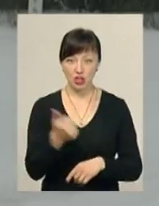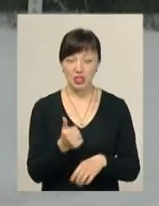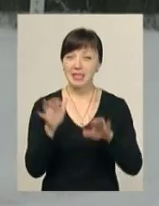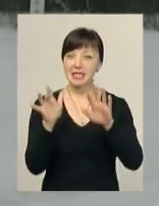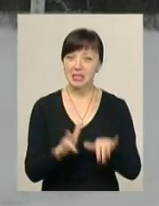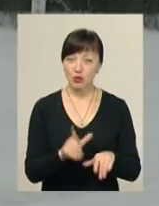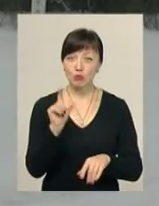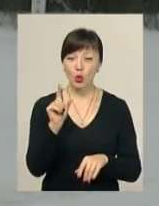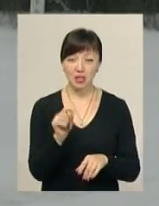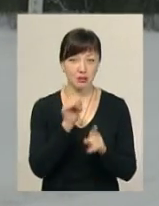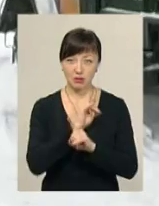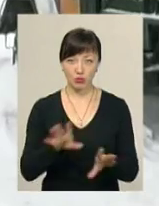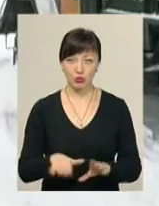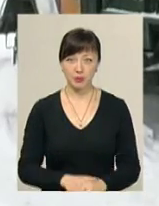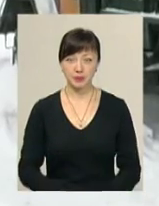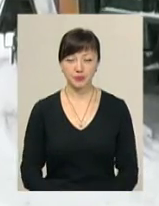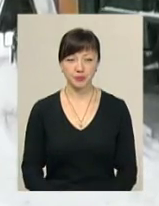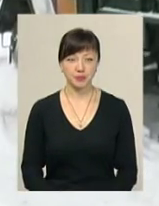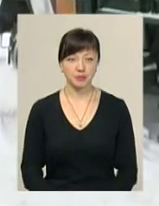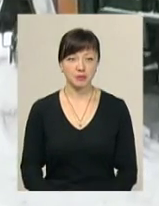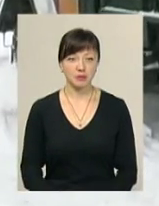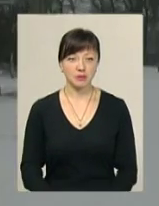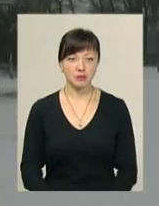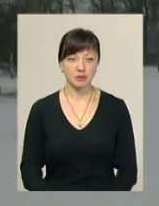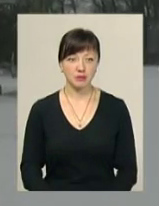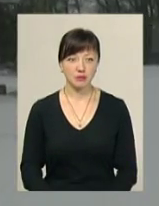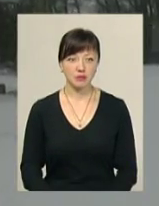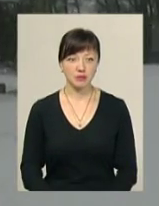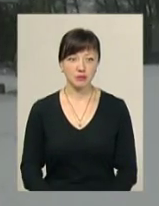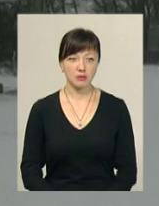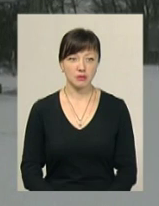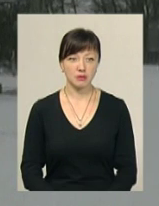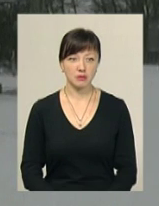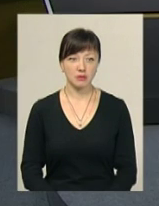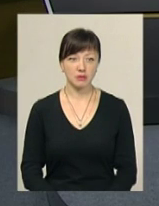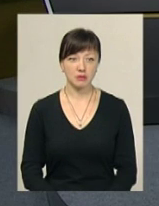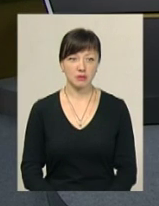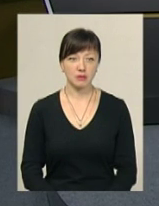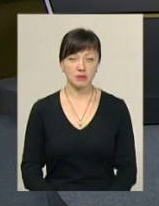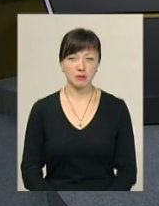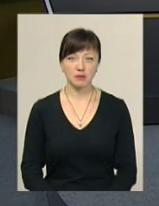але снігу з понеділка метеорологи не прогнозують. Вікторія Паламар для інформаційного випуску.